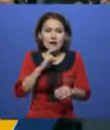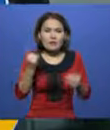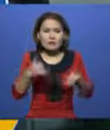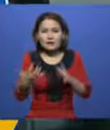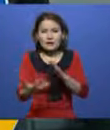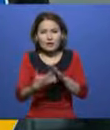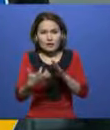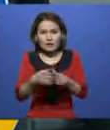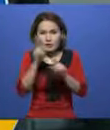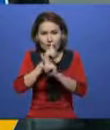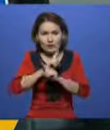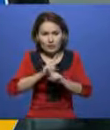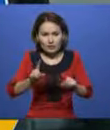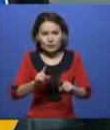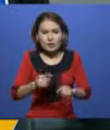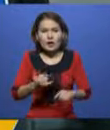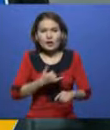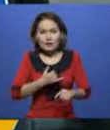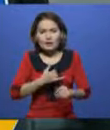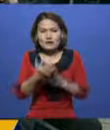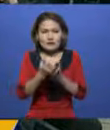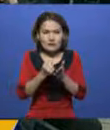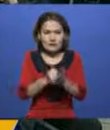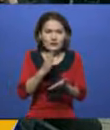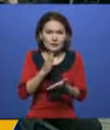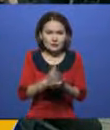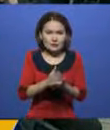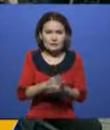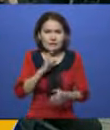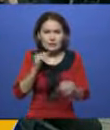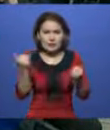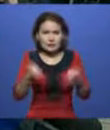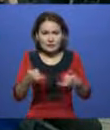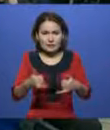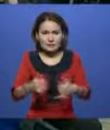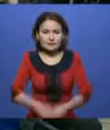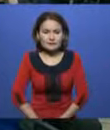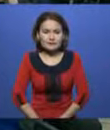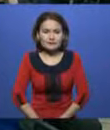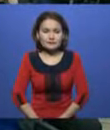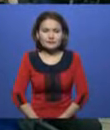жасап отыр деген деректі жоққа шығарып, министрліктің ұдайы бақылауда ұстайтынын атап өтті.